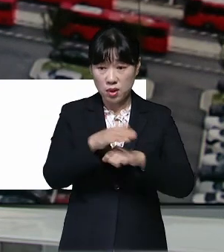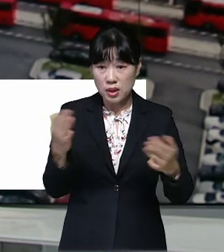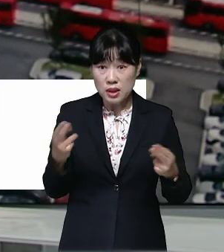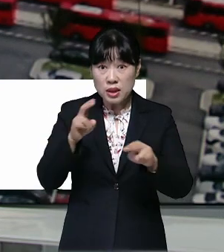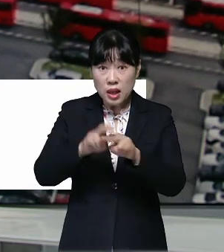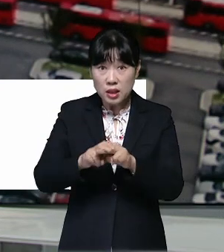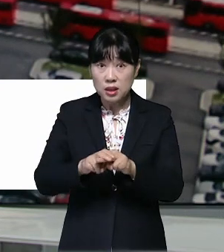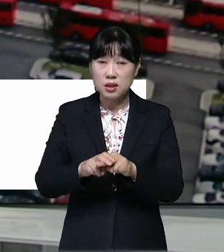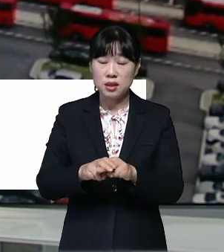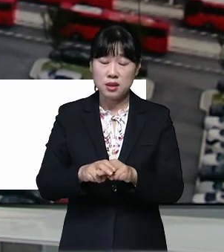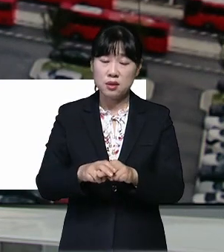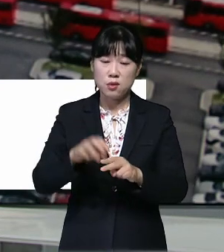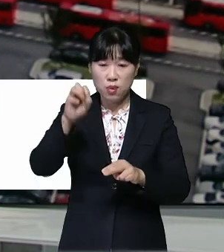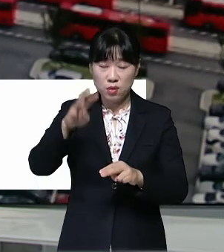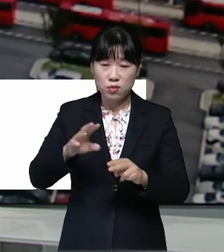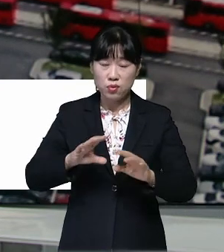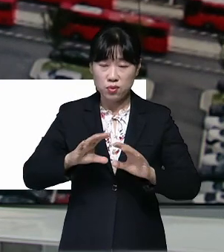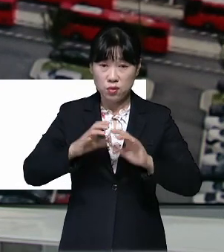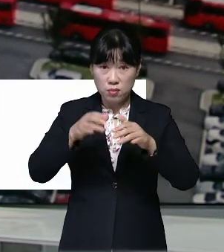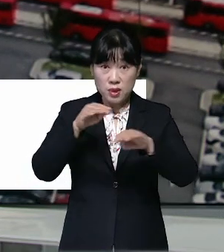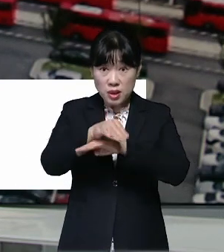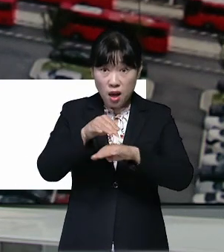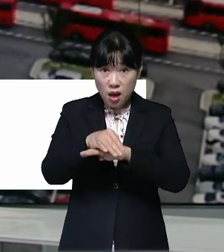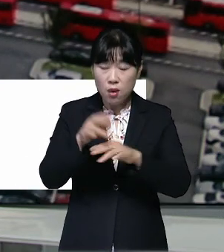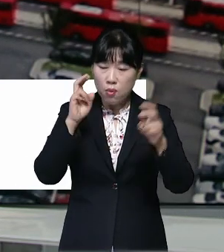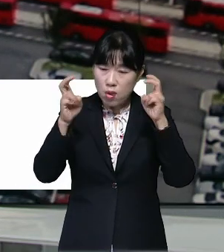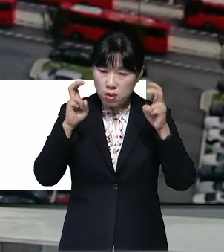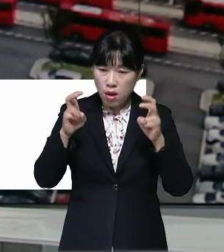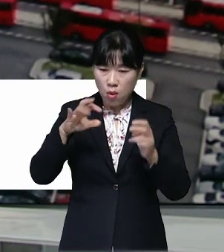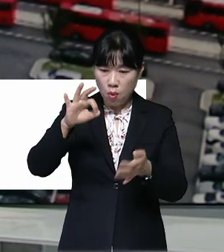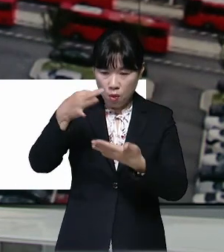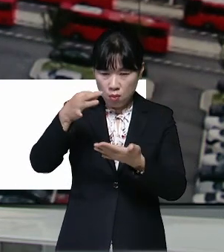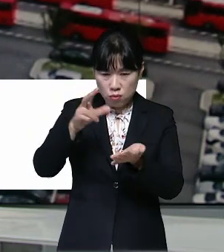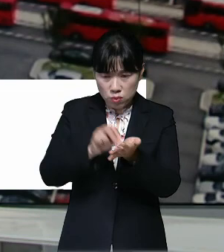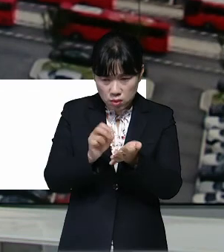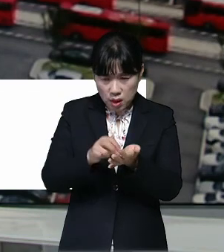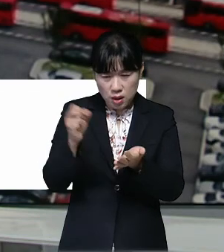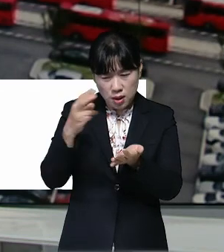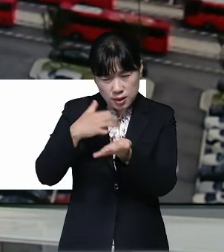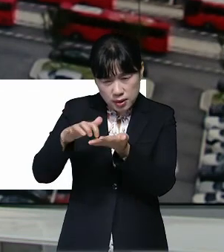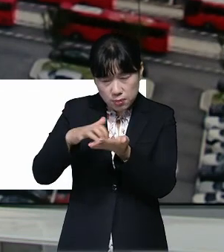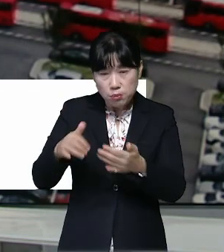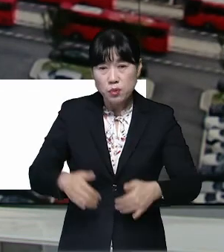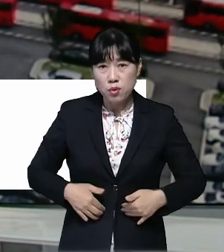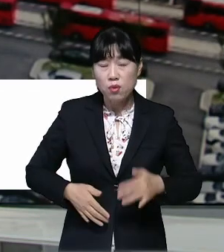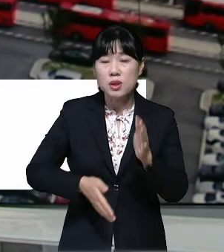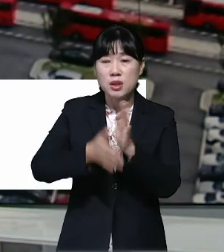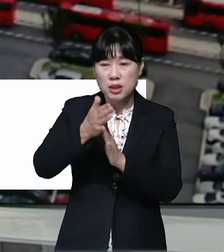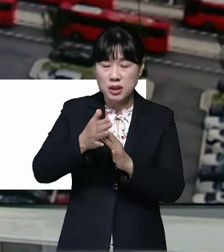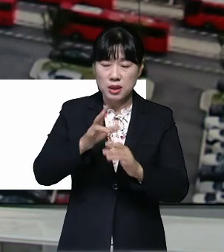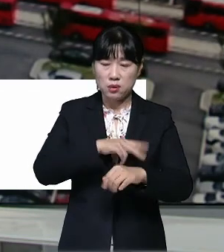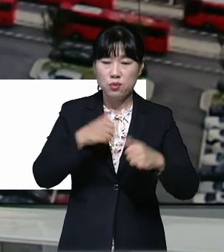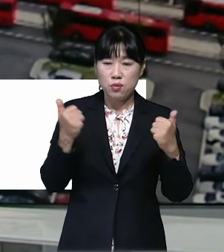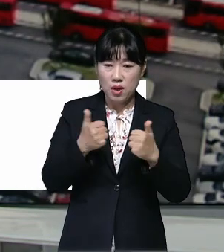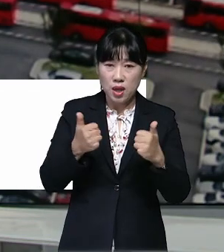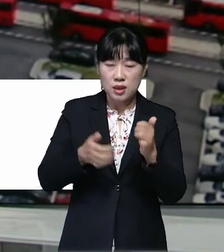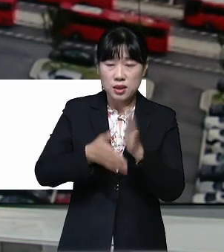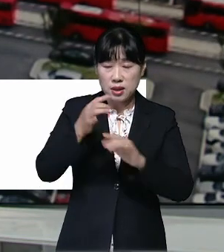일자리인 광주 글로벌 모터스의 임금 체계를 재산정해야 한다는 주장이 광주시의회 시정 질의에서